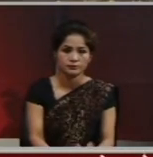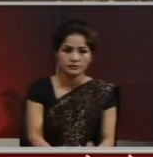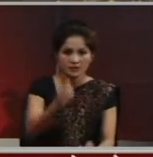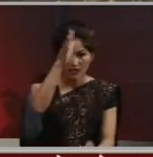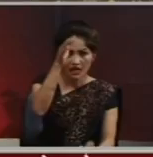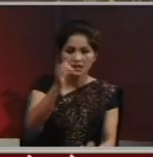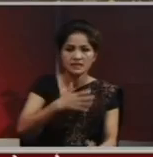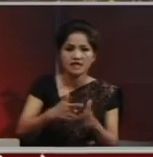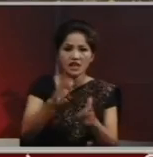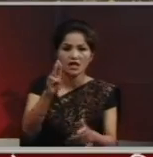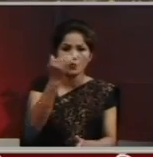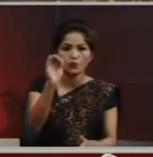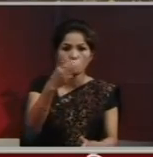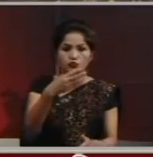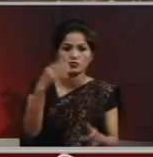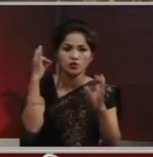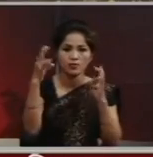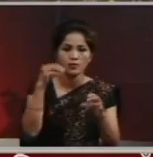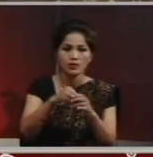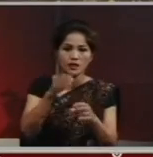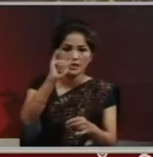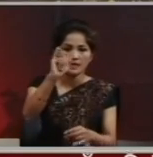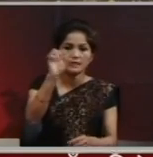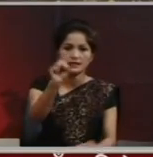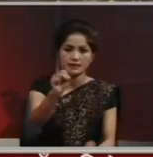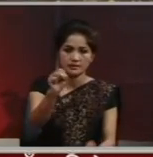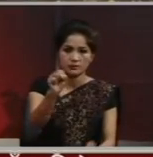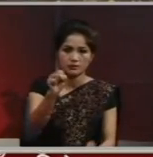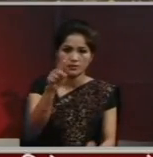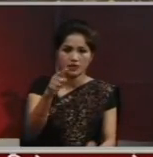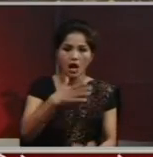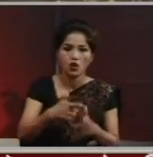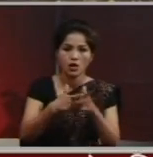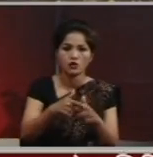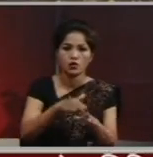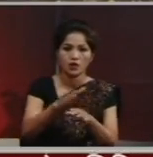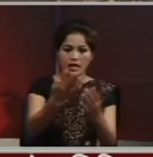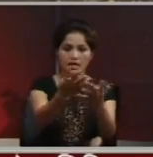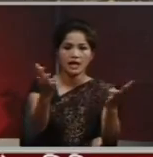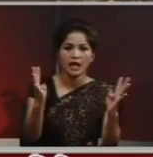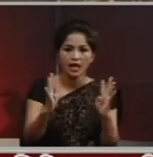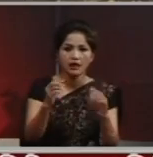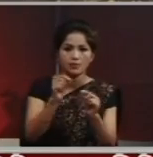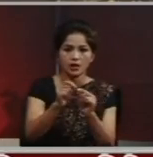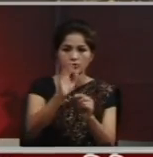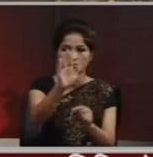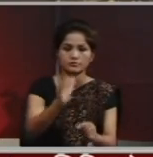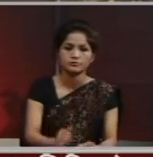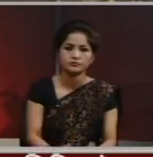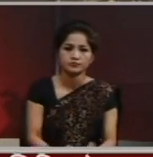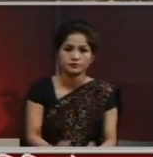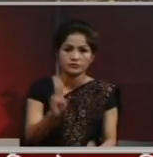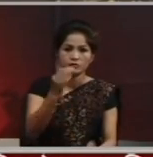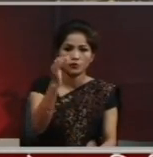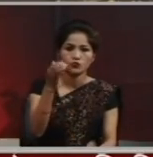इराकी सेनाले मोसुल सहरमा रहेका इस्लामिक स्टेट आइएसका लडाकुलाई घेराबन्दीमा पारेको छ।